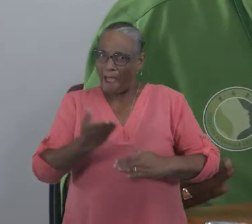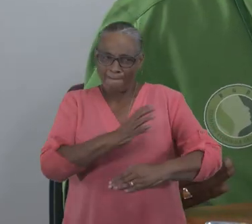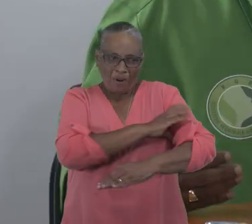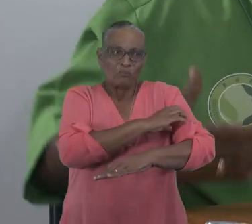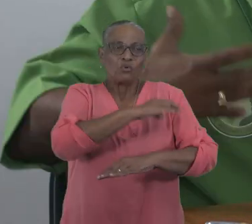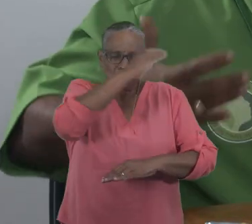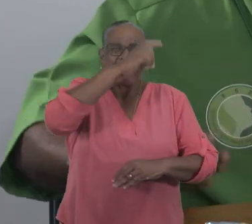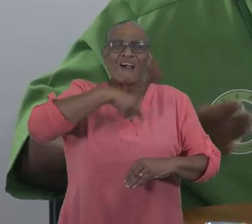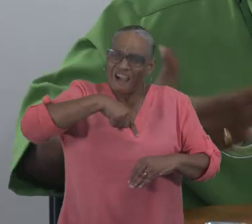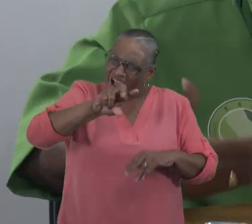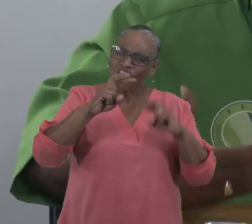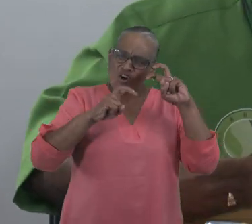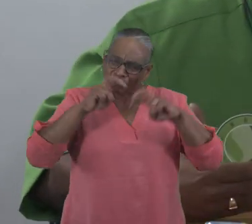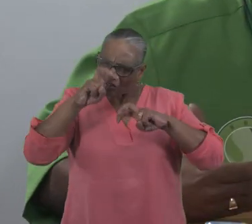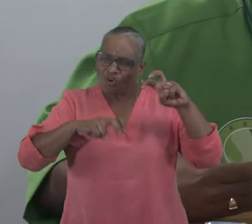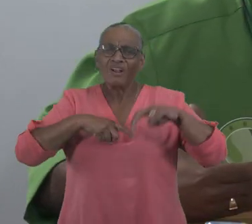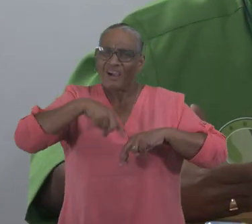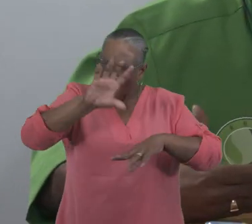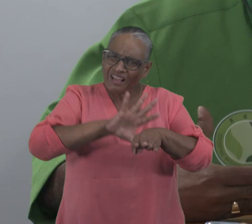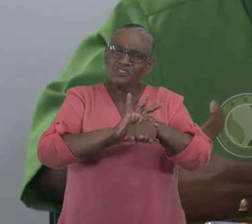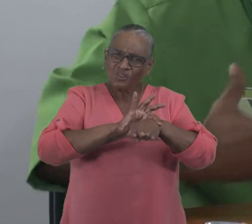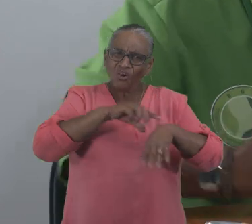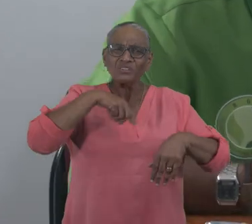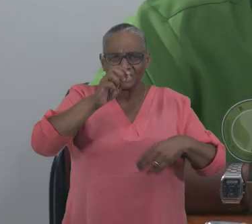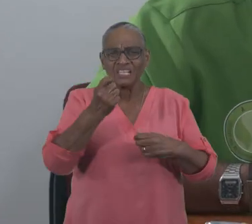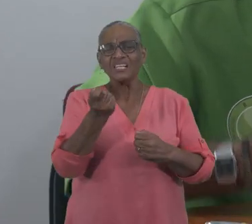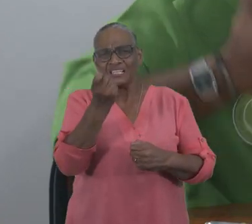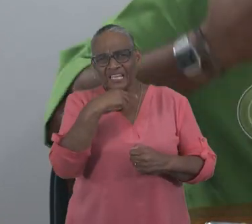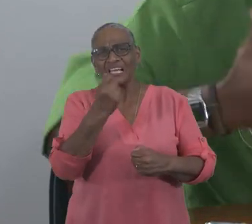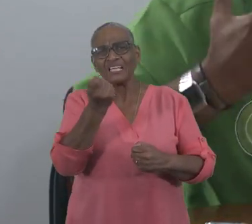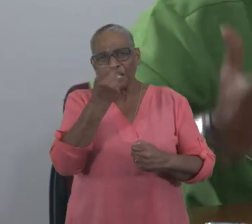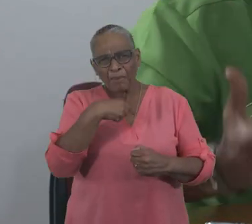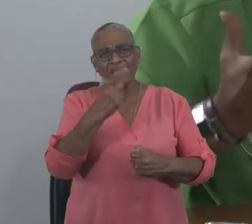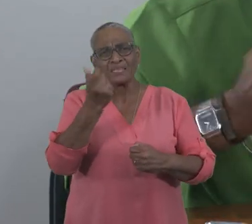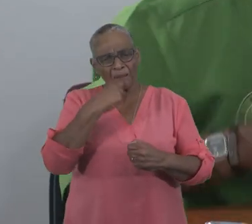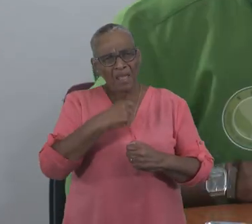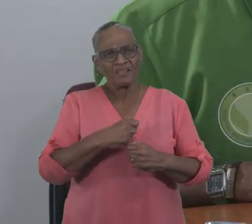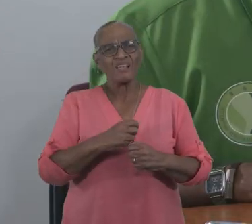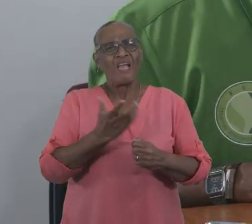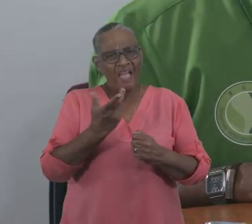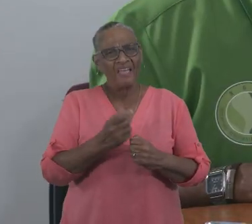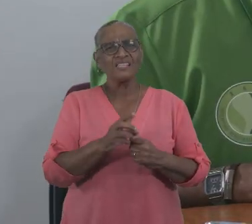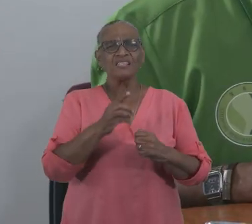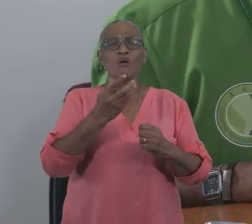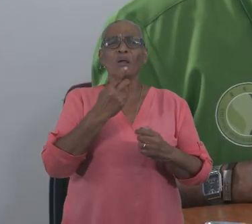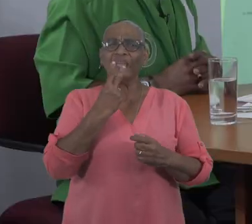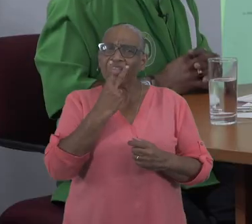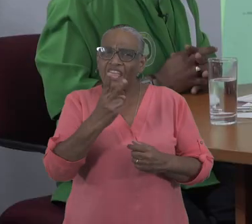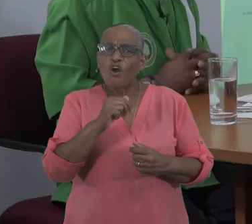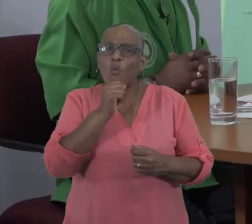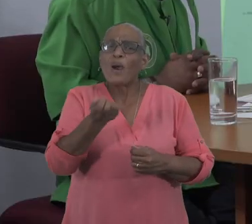brudo, controleer, go controleer asa. Drink de dressie en hoor je dieet toe, hè? Ja,